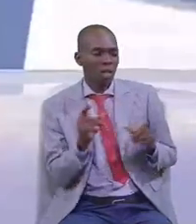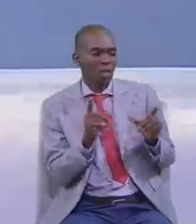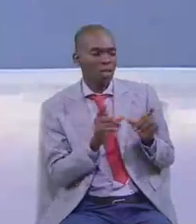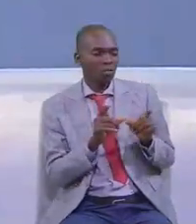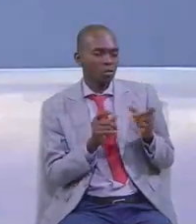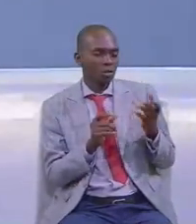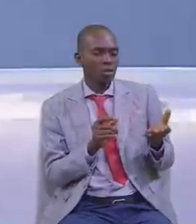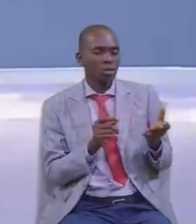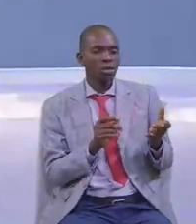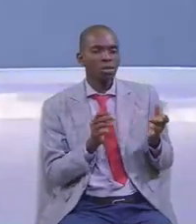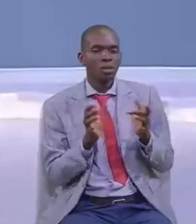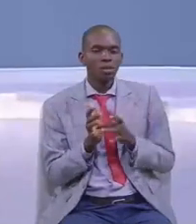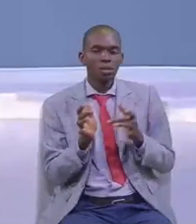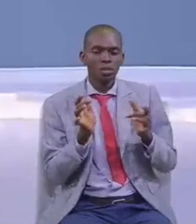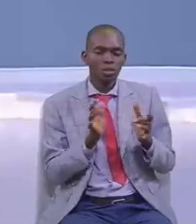Jésus a prêché.